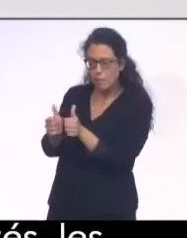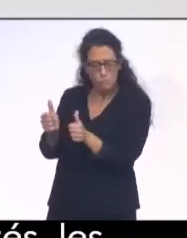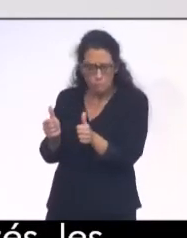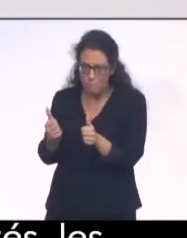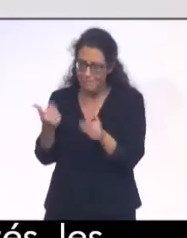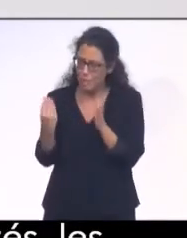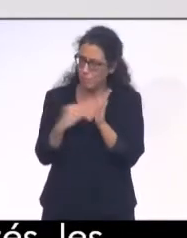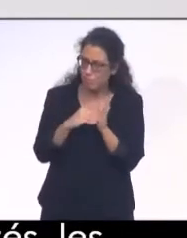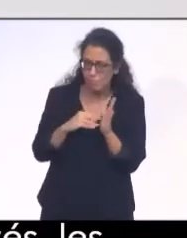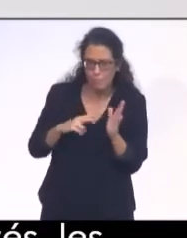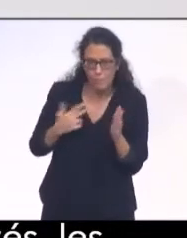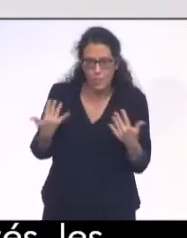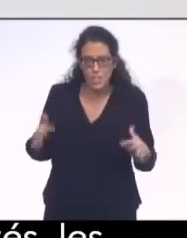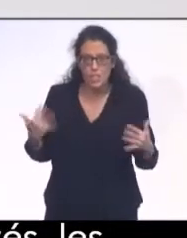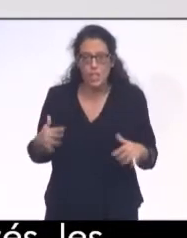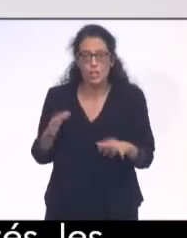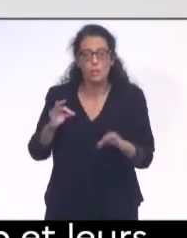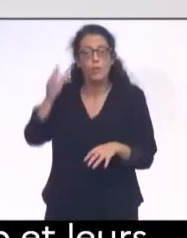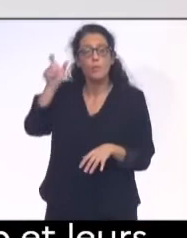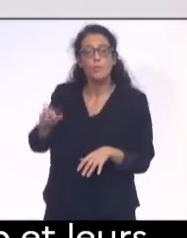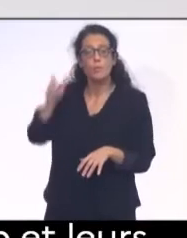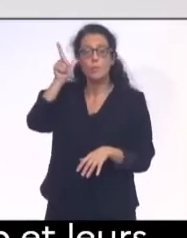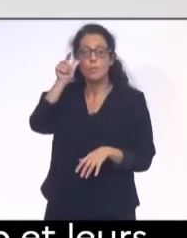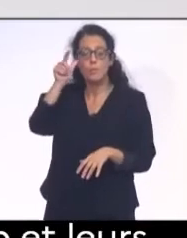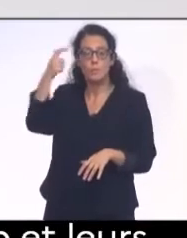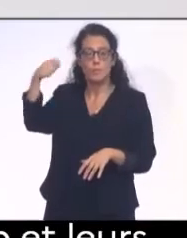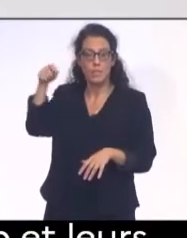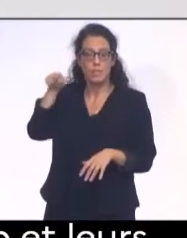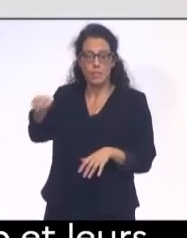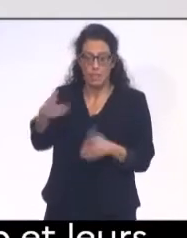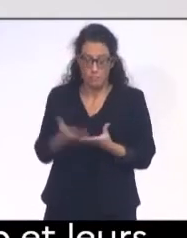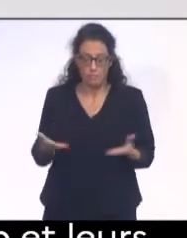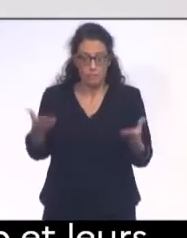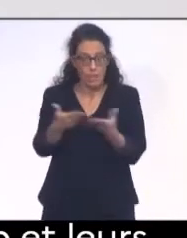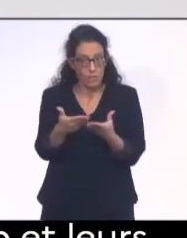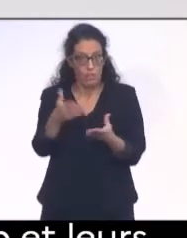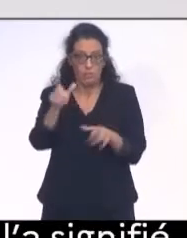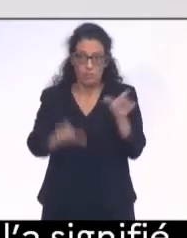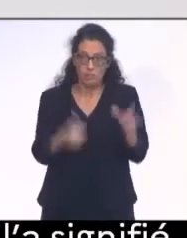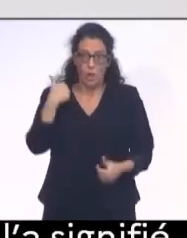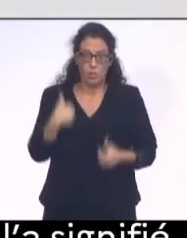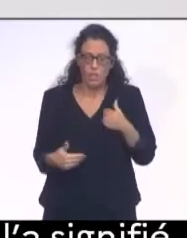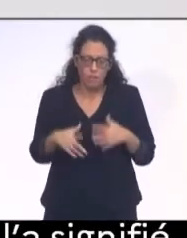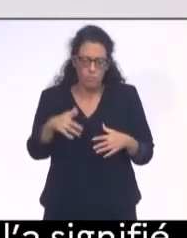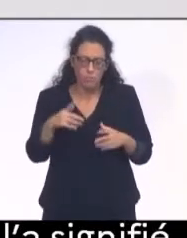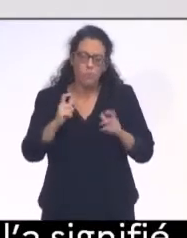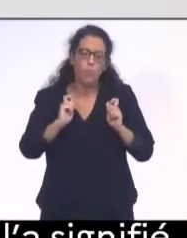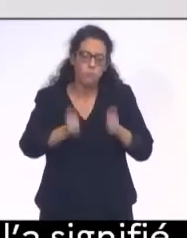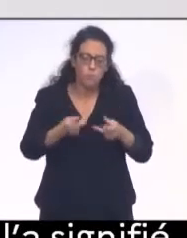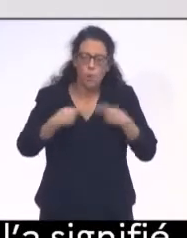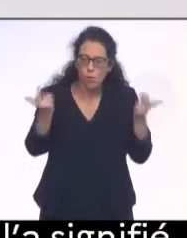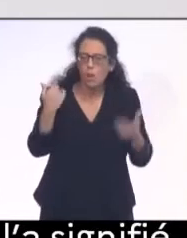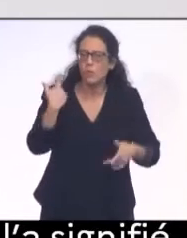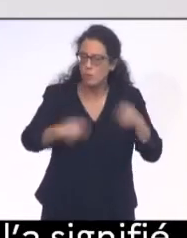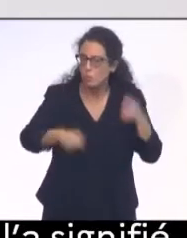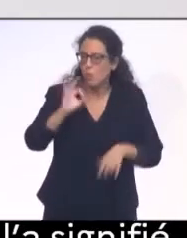président de la République l'a signifié, les personnes en situation de handicap peuvent donc bénéficier des souplesses dont elles ont besoin. Nous